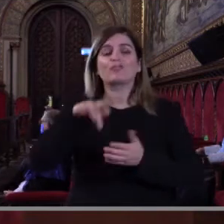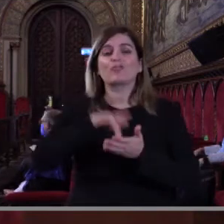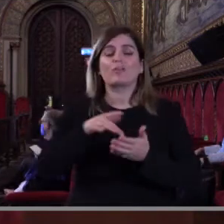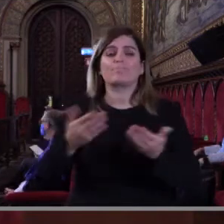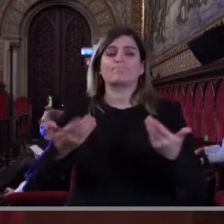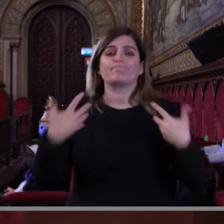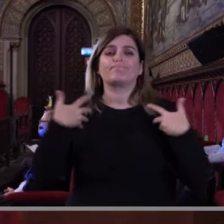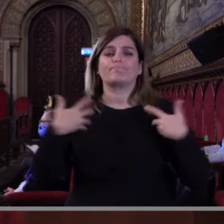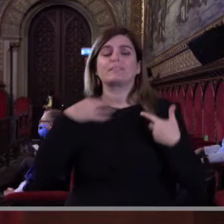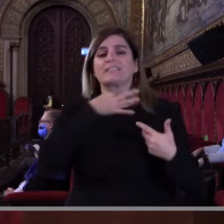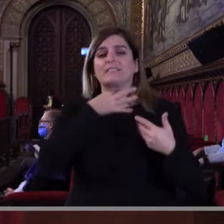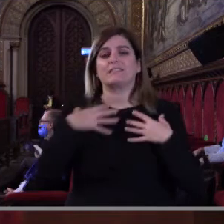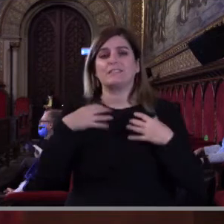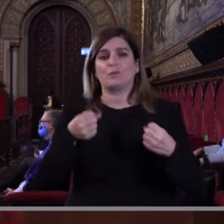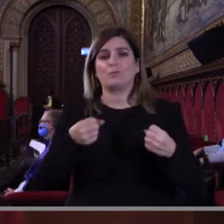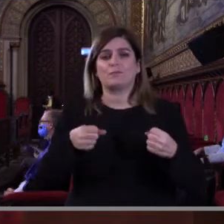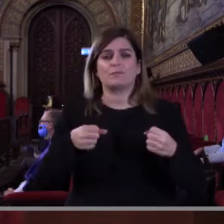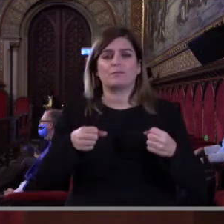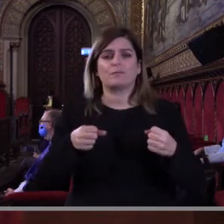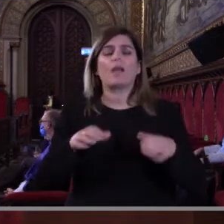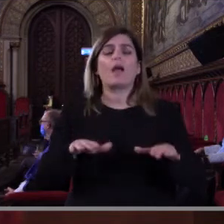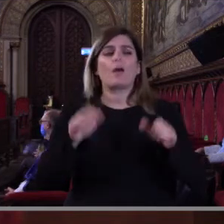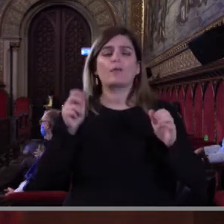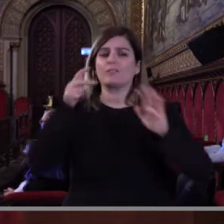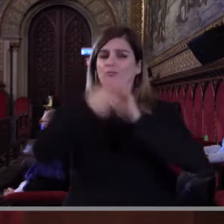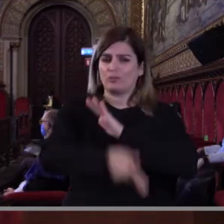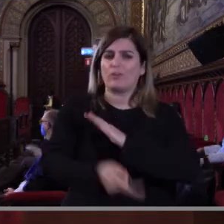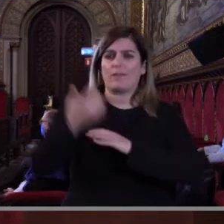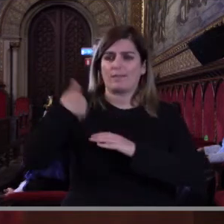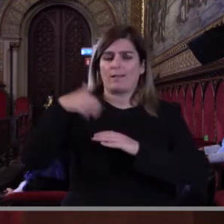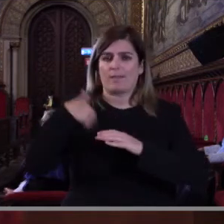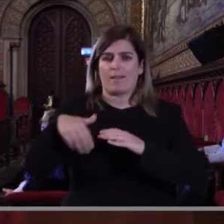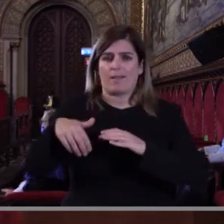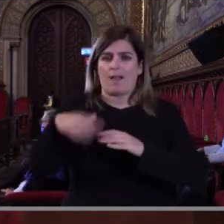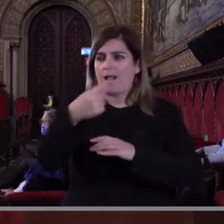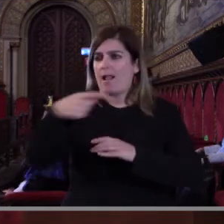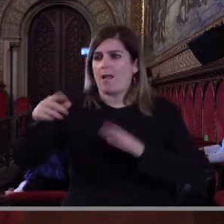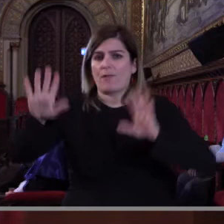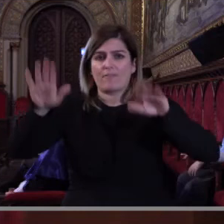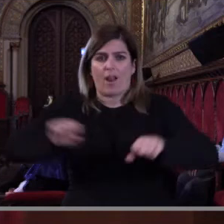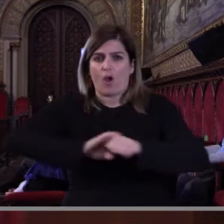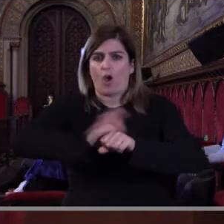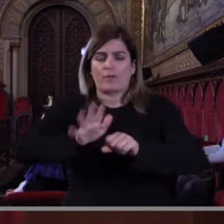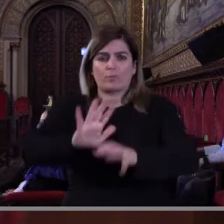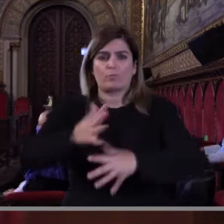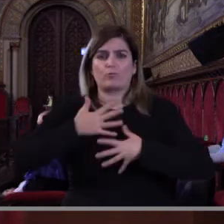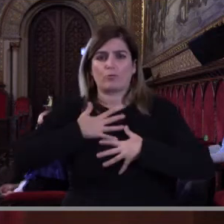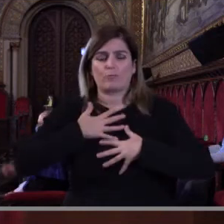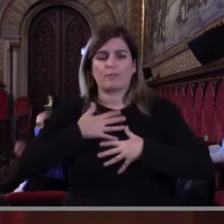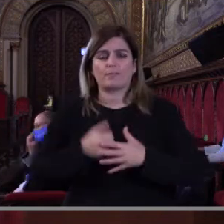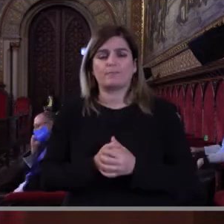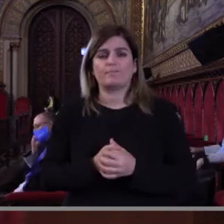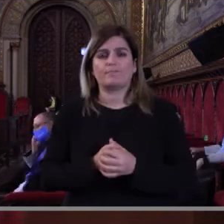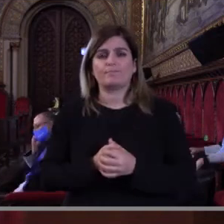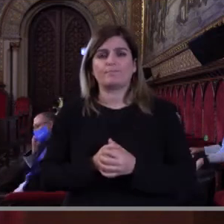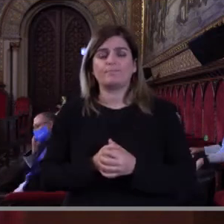sanitària que, malgrat els precedents que ens ha documentat amb la seva magnífica lliçó, ens ha agafat per sorpresa. La